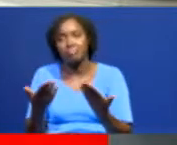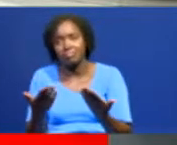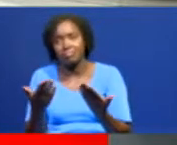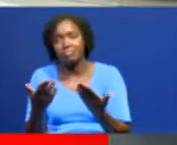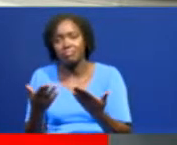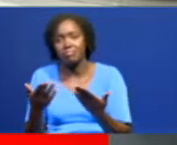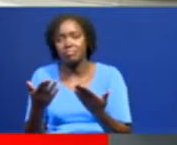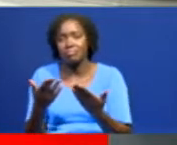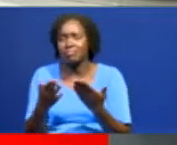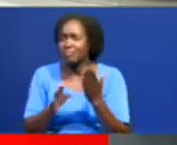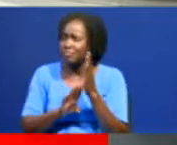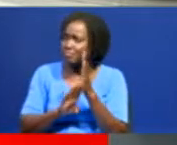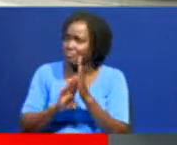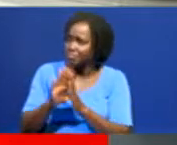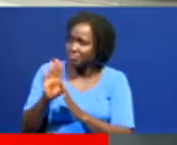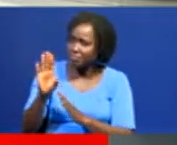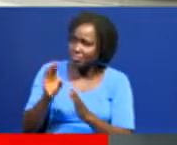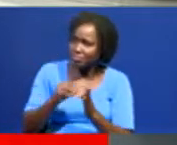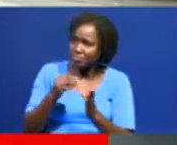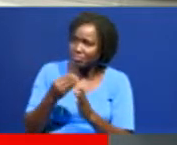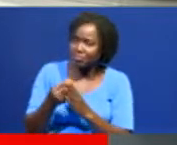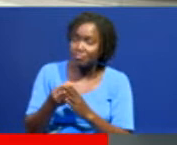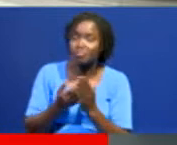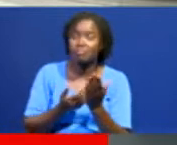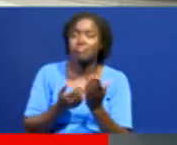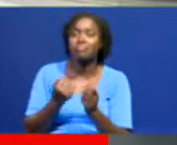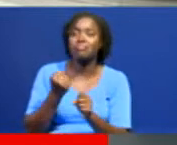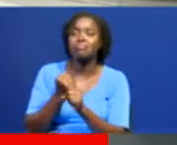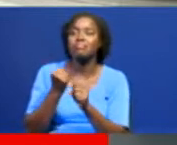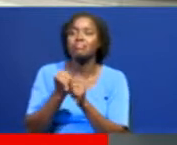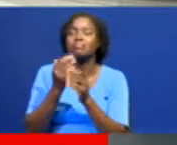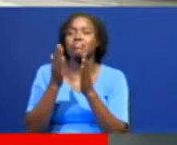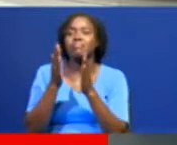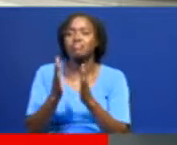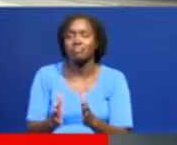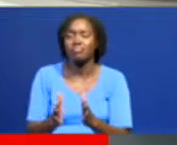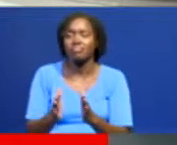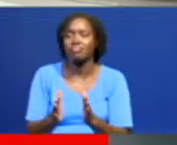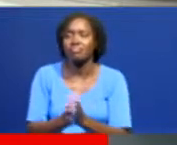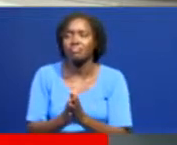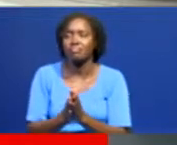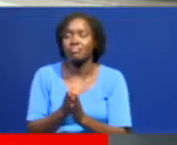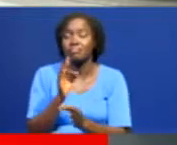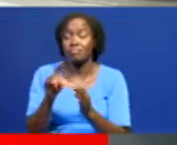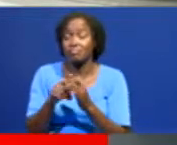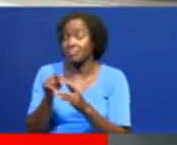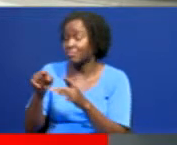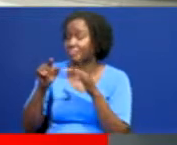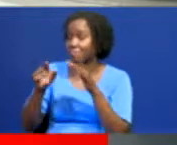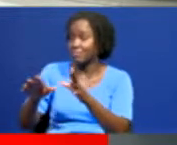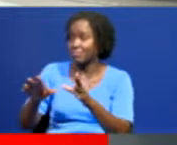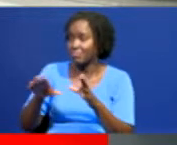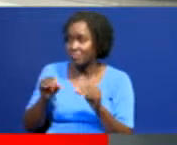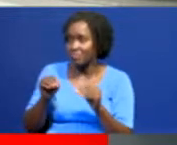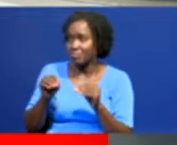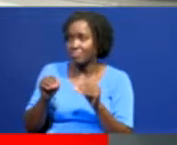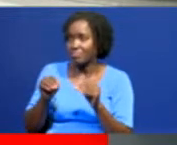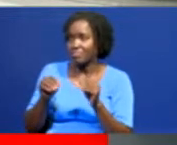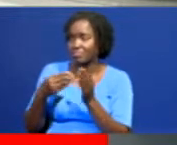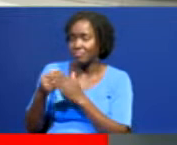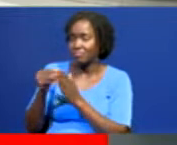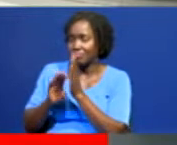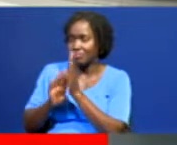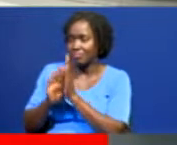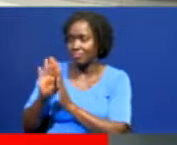kwa maendeleo ama zinaenda kwa wafanyikazi na mifuko za watu? Watu tukianza kukubali kwamba tupeleke pesa zetu kwa